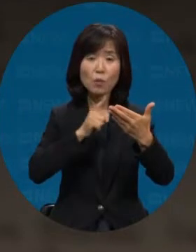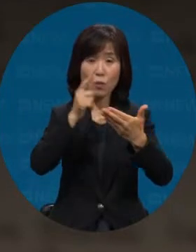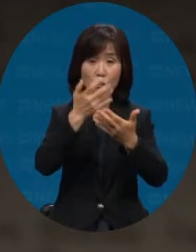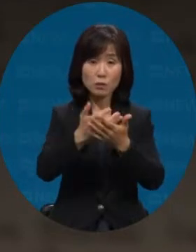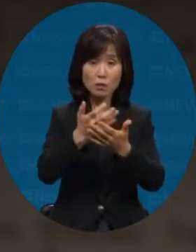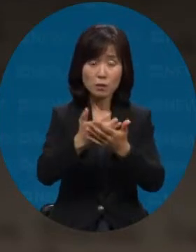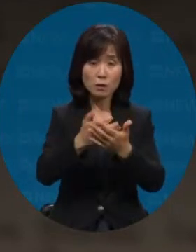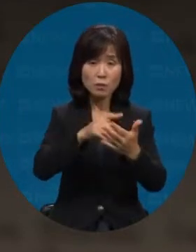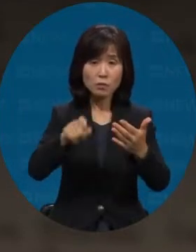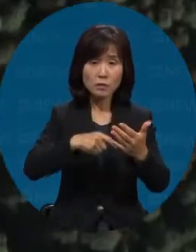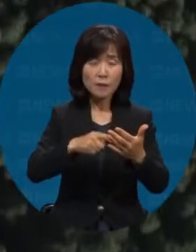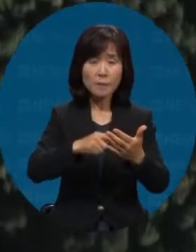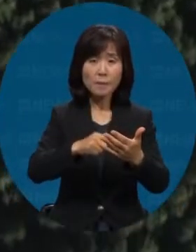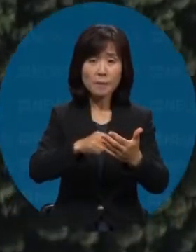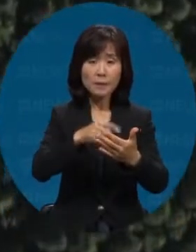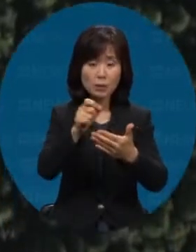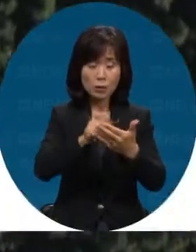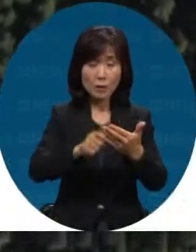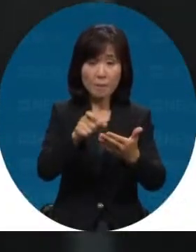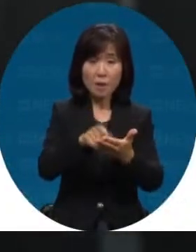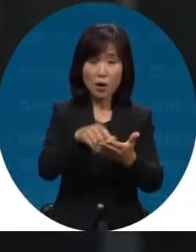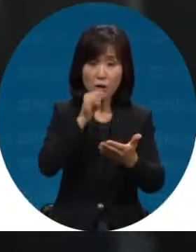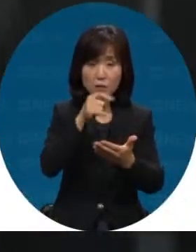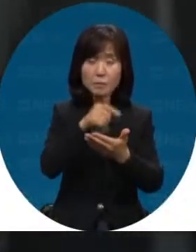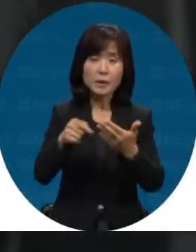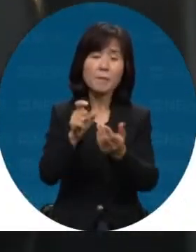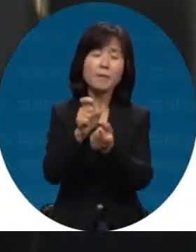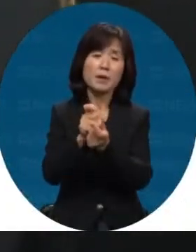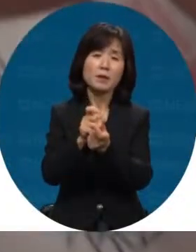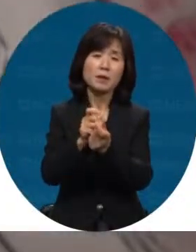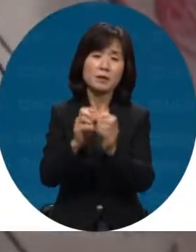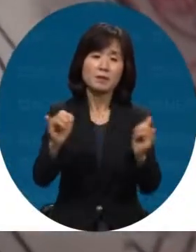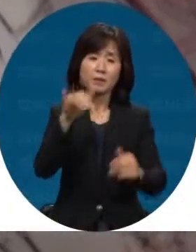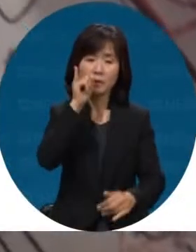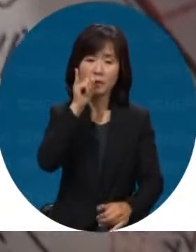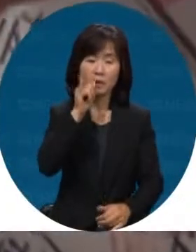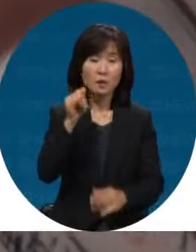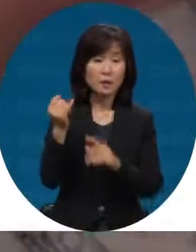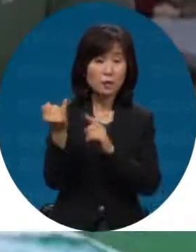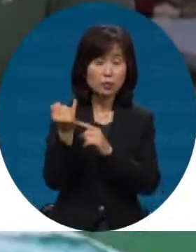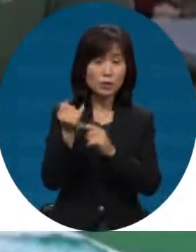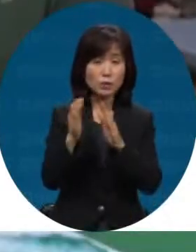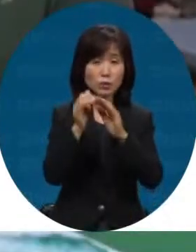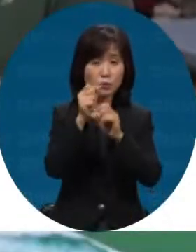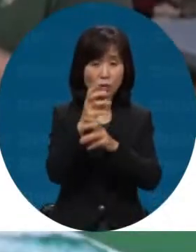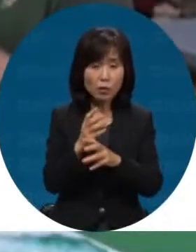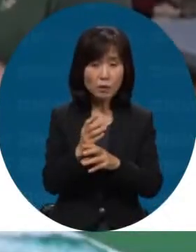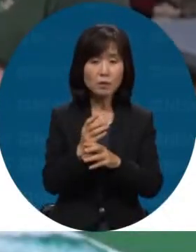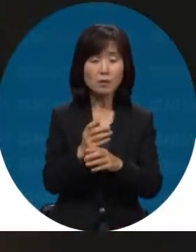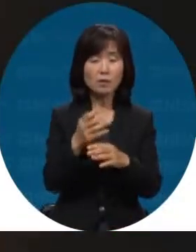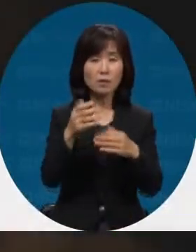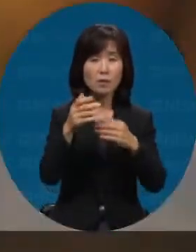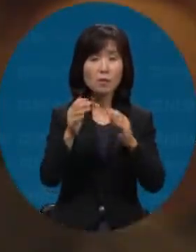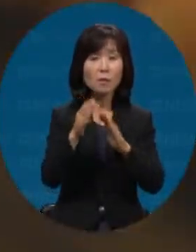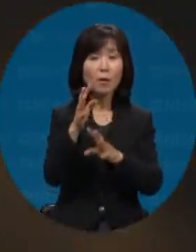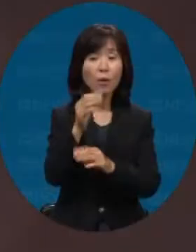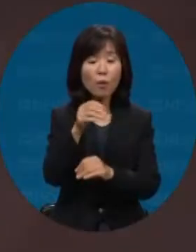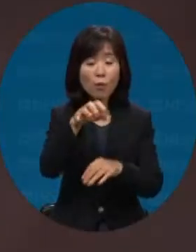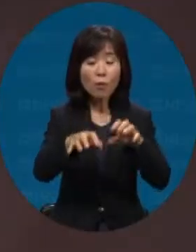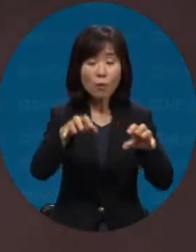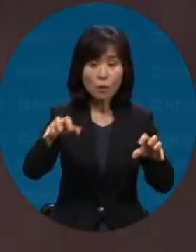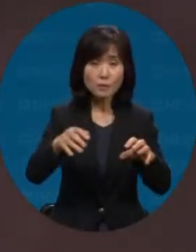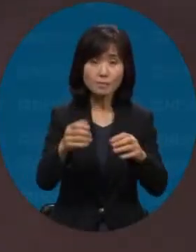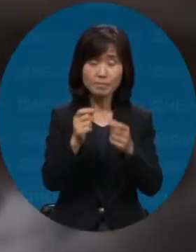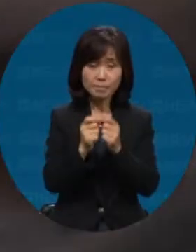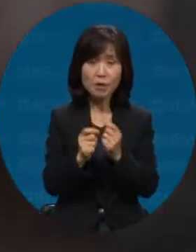피해자가 있습니다. 그분의 주소지는 그 마을 단위까지, 리 단위까지 아주 자세하게 나와있습니다.